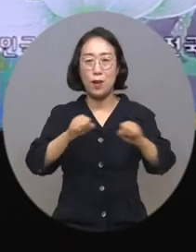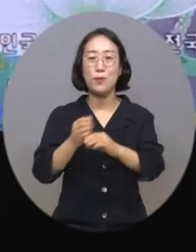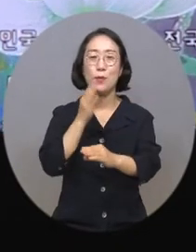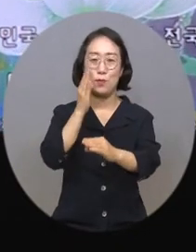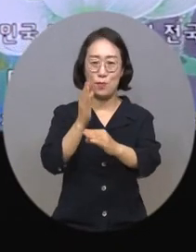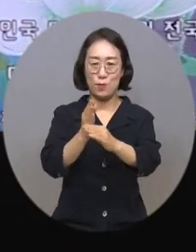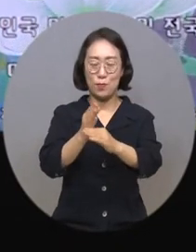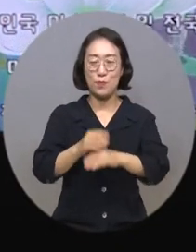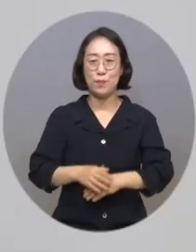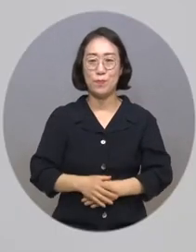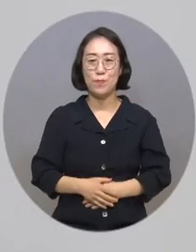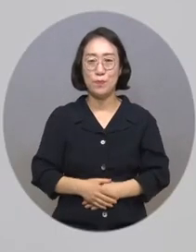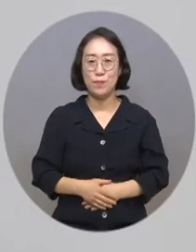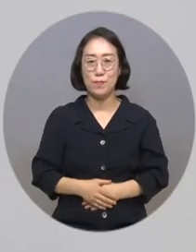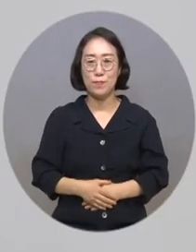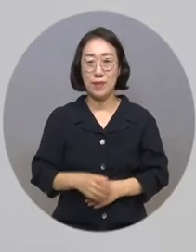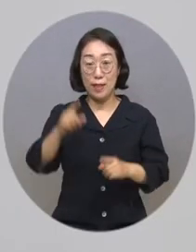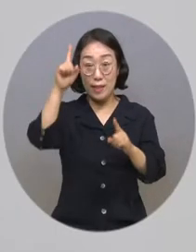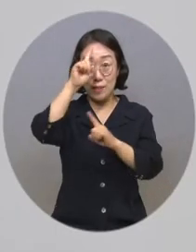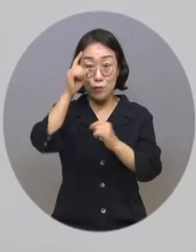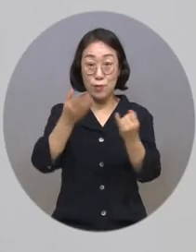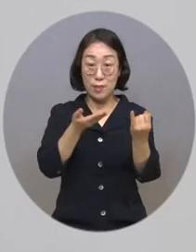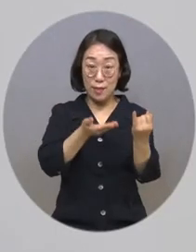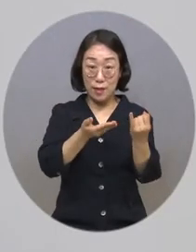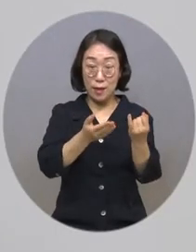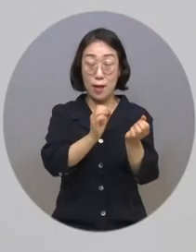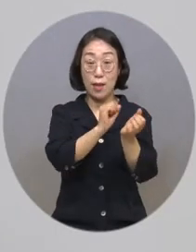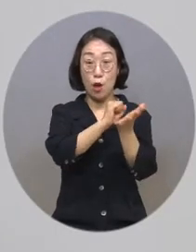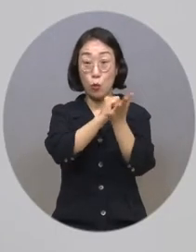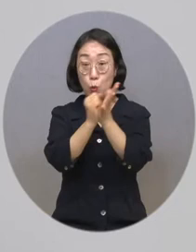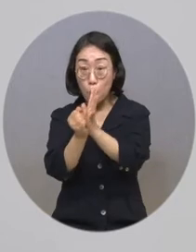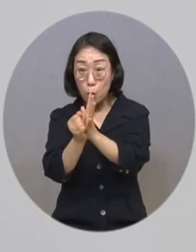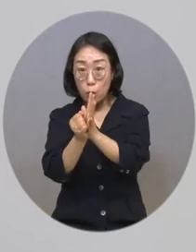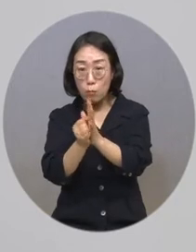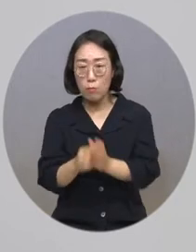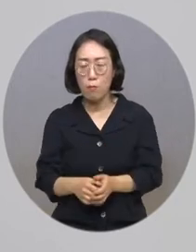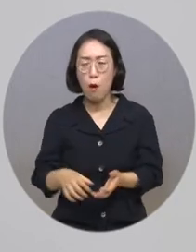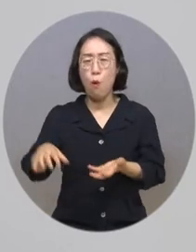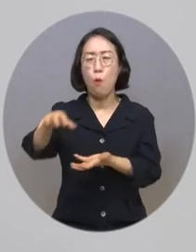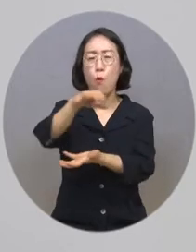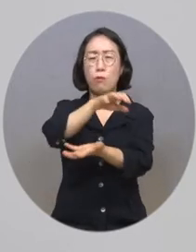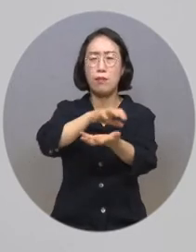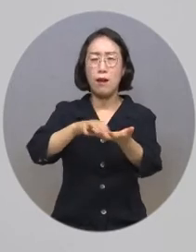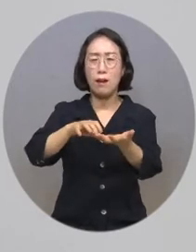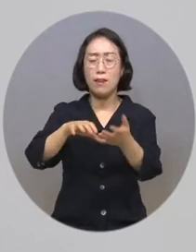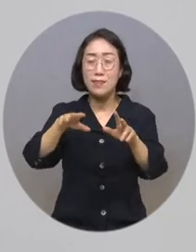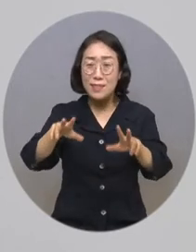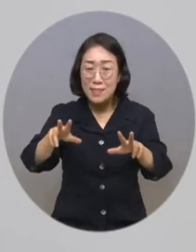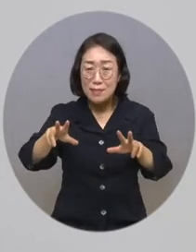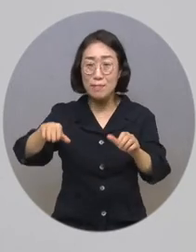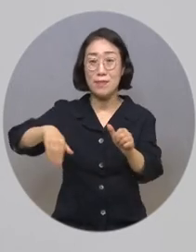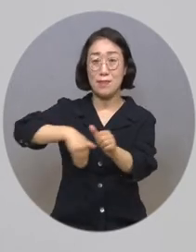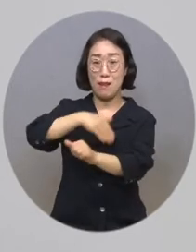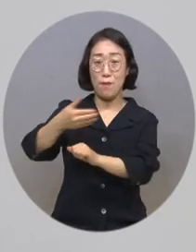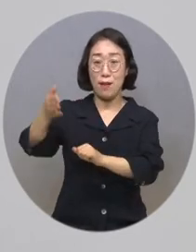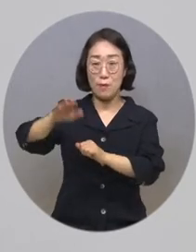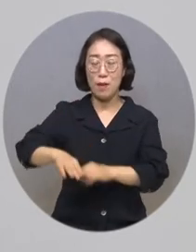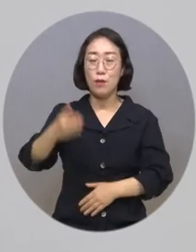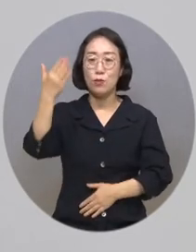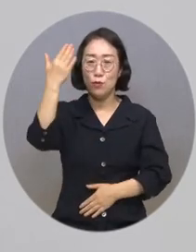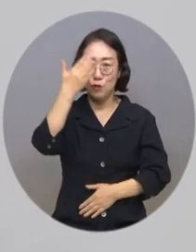있습니다. 이춘희 작가의 연꽃은 어지럽고 혼탁한 시대를 살아가는 현대인들에게